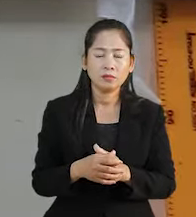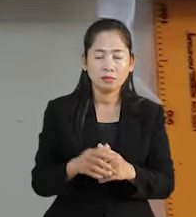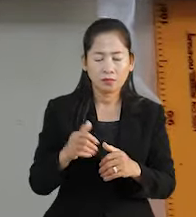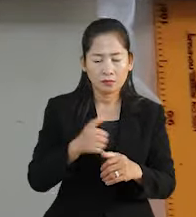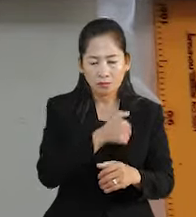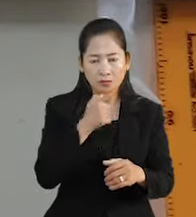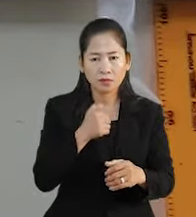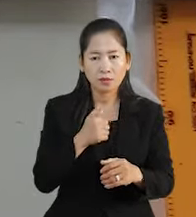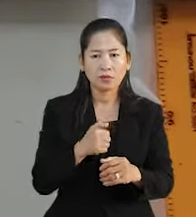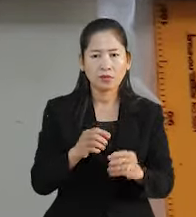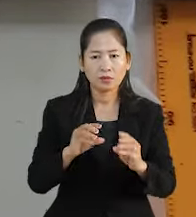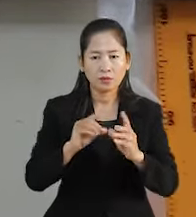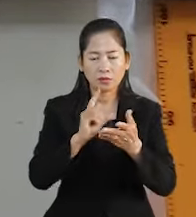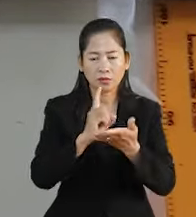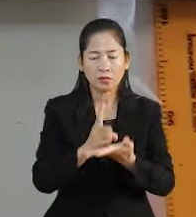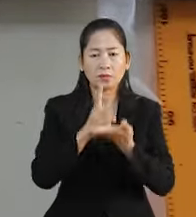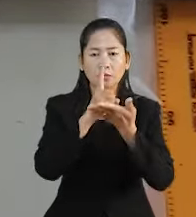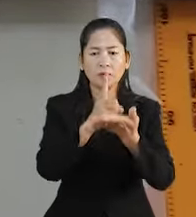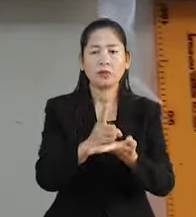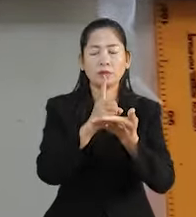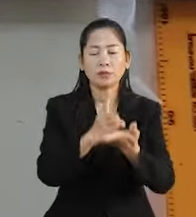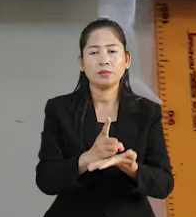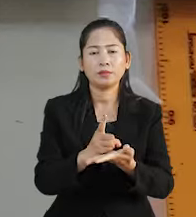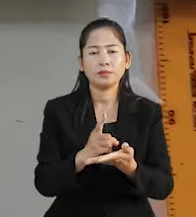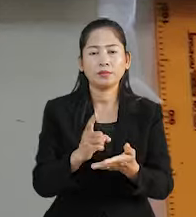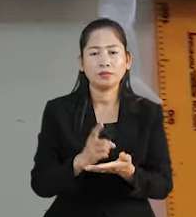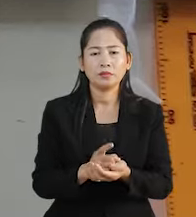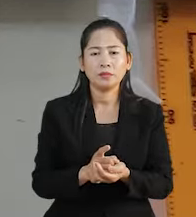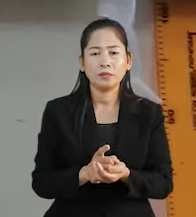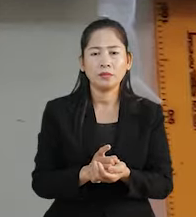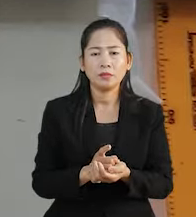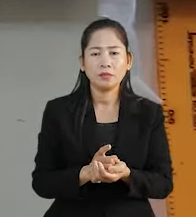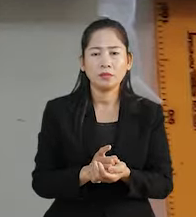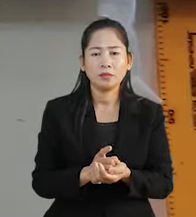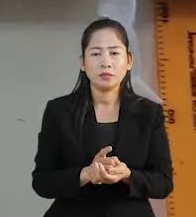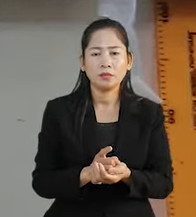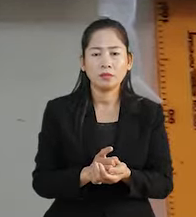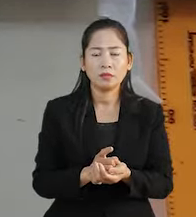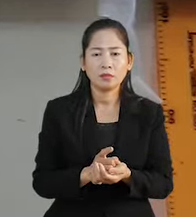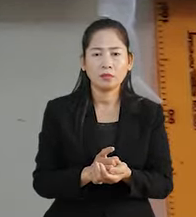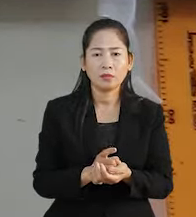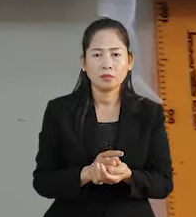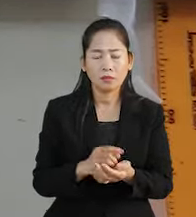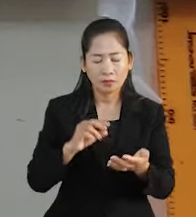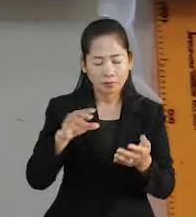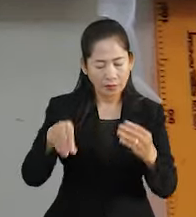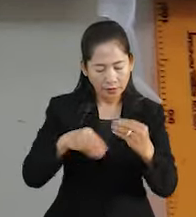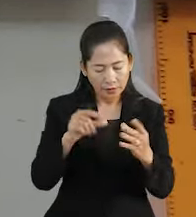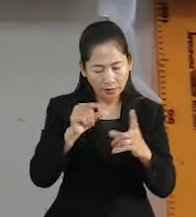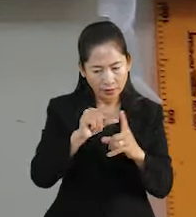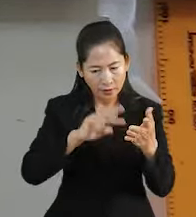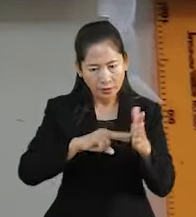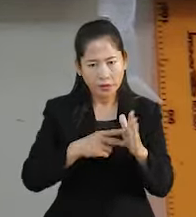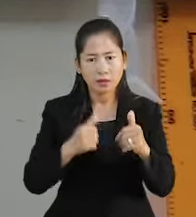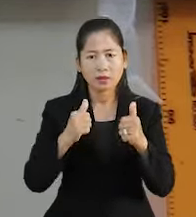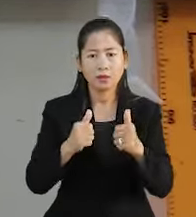នឹងផ្គត់ផ្គង់កូនថែមពីអាកូនដើម្បីឲ្យអត្តន័យការអសេរបស់យើ